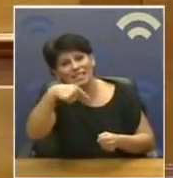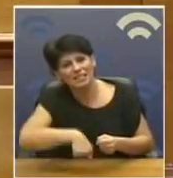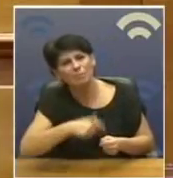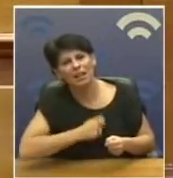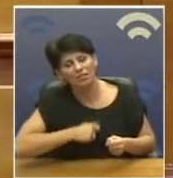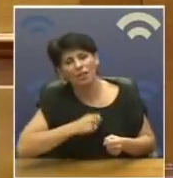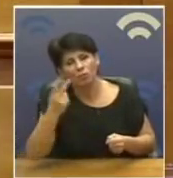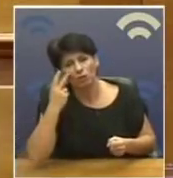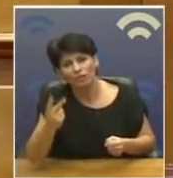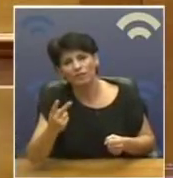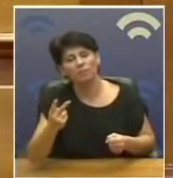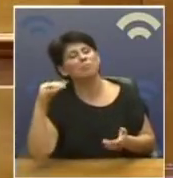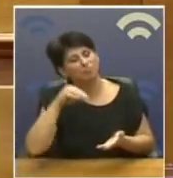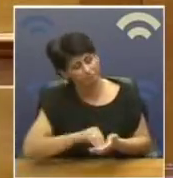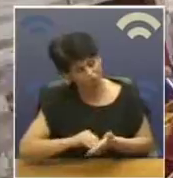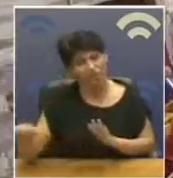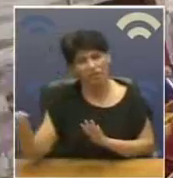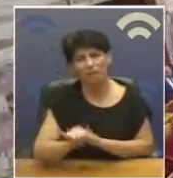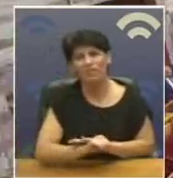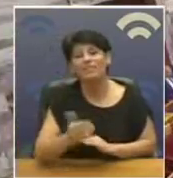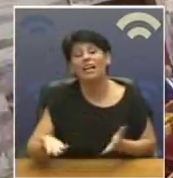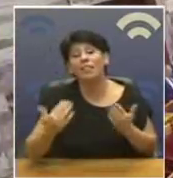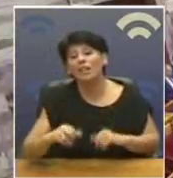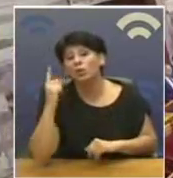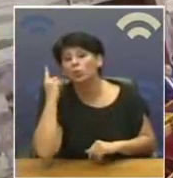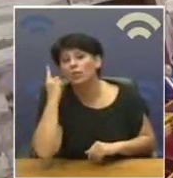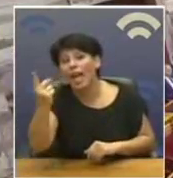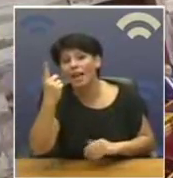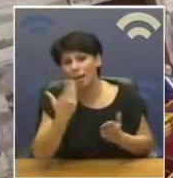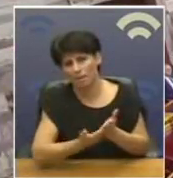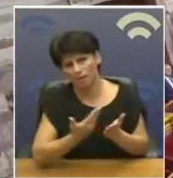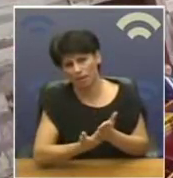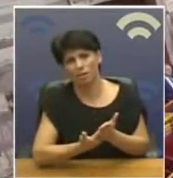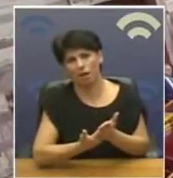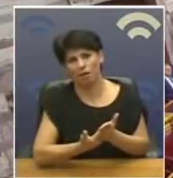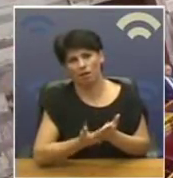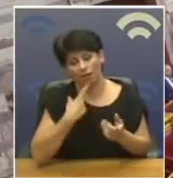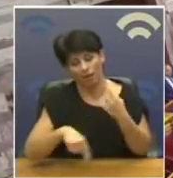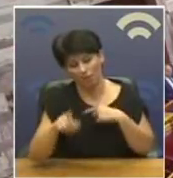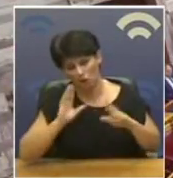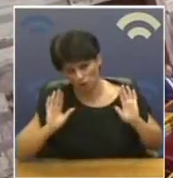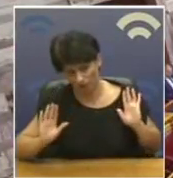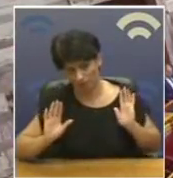από ό,τι βλέπω, επαναφέρετε και δεν έχετε ούτε ένα επιχείρημα προκειμένου να δικαιολογηθείτε.